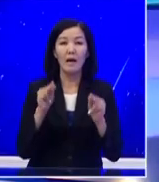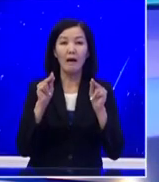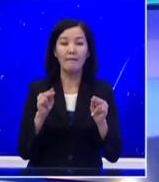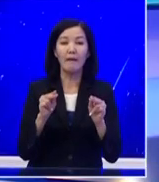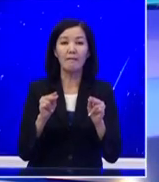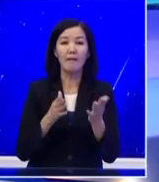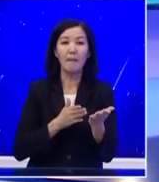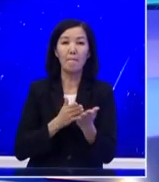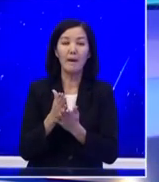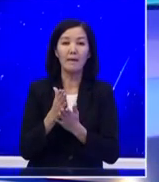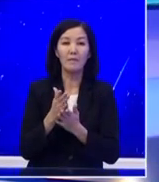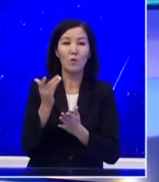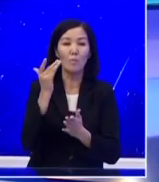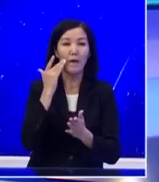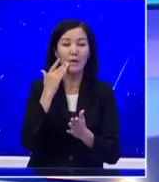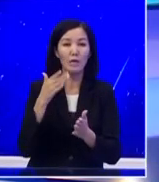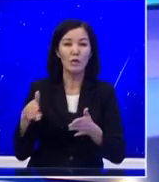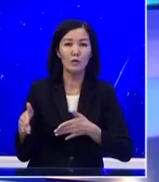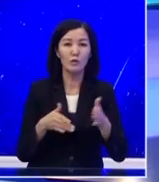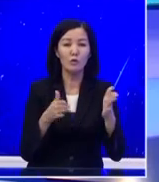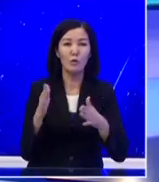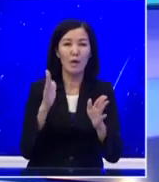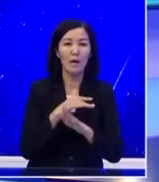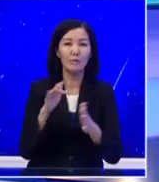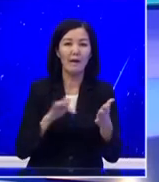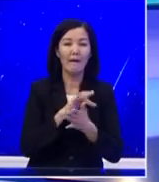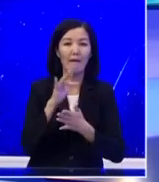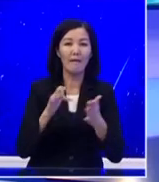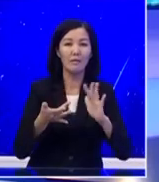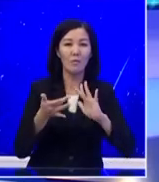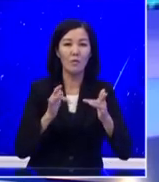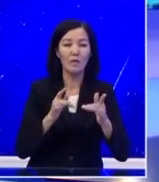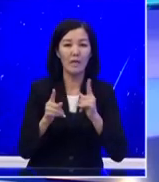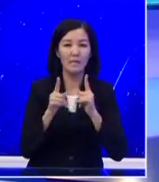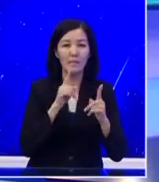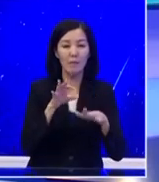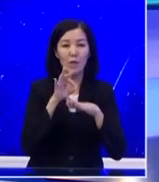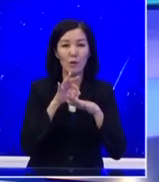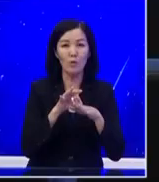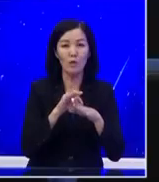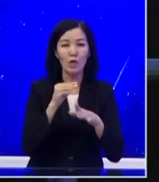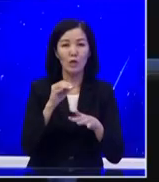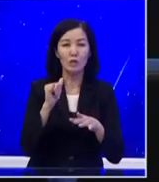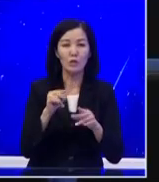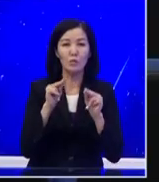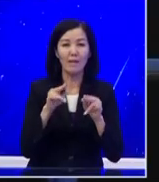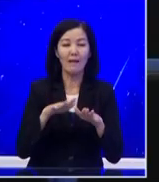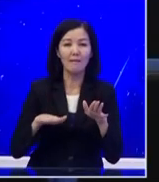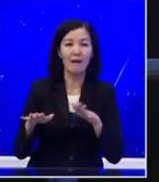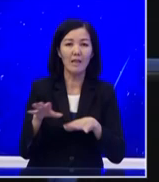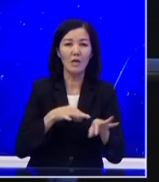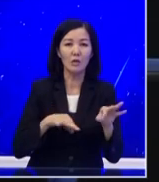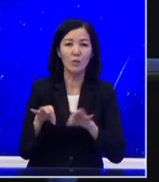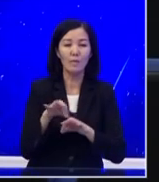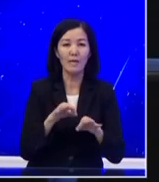Адалдық бағыт мәңгілік жол. Қапшағай қаласында осындай атаумен онлайн форматта семинар өтті. Жиынды Жетісу адалдық алаңы